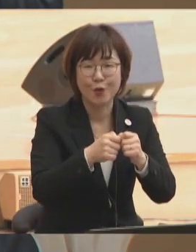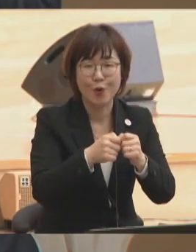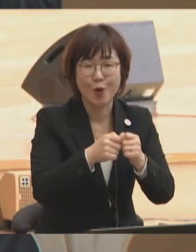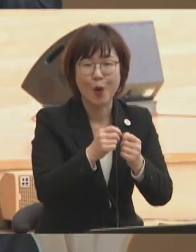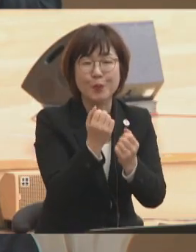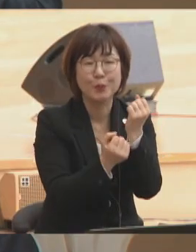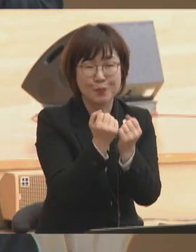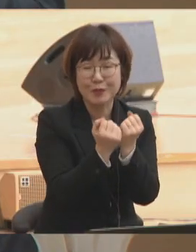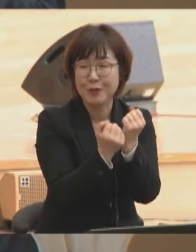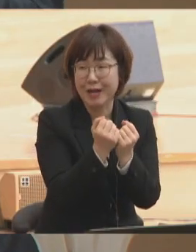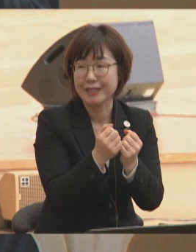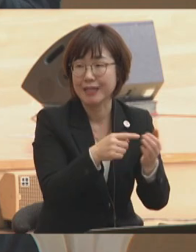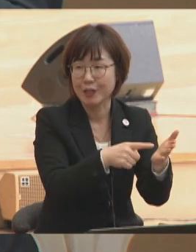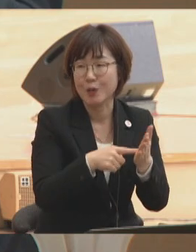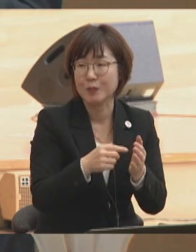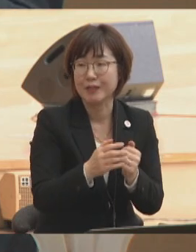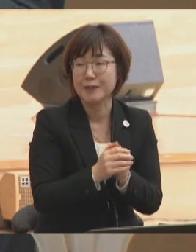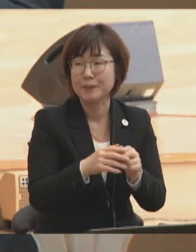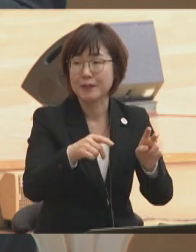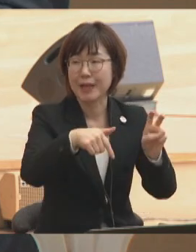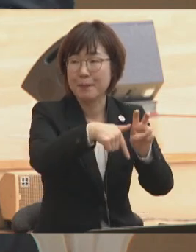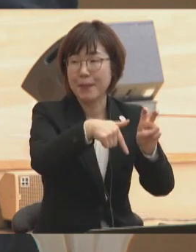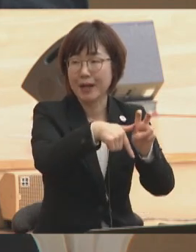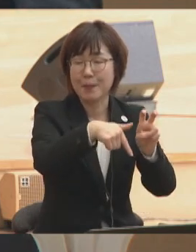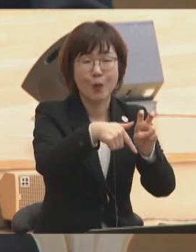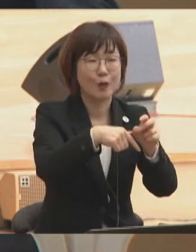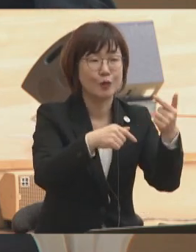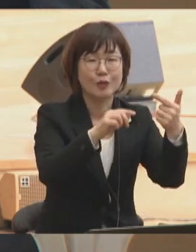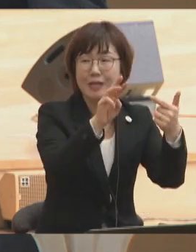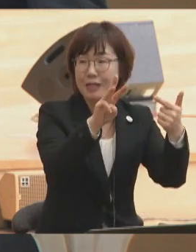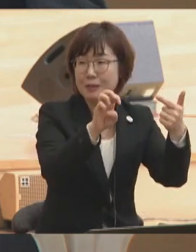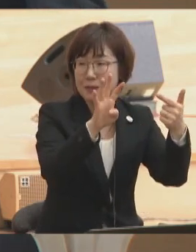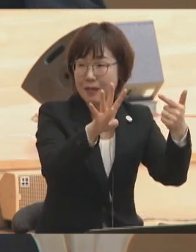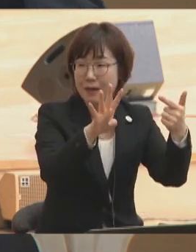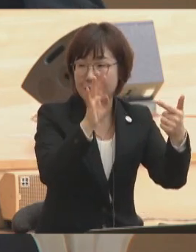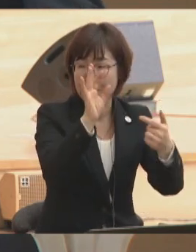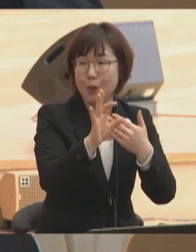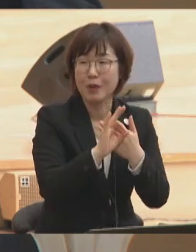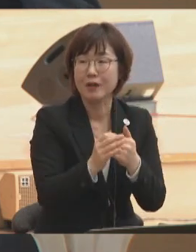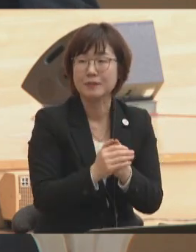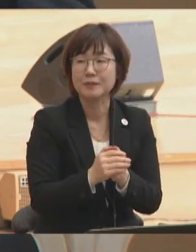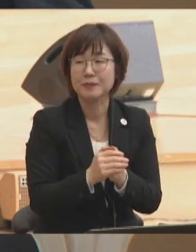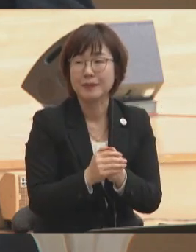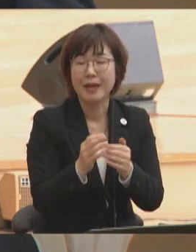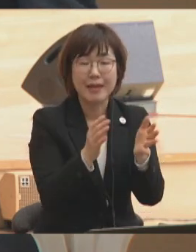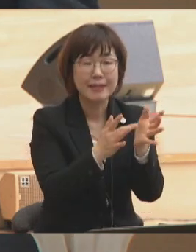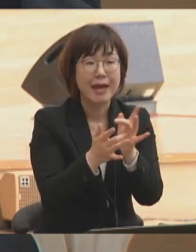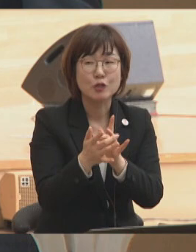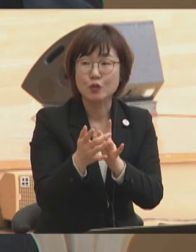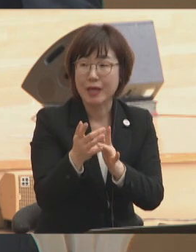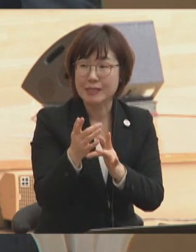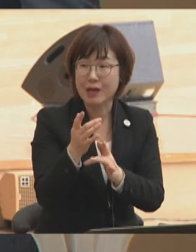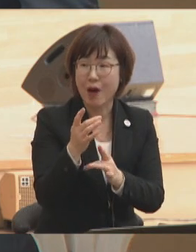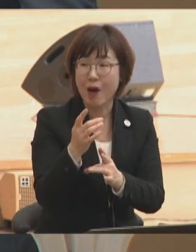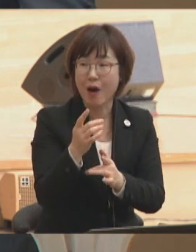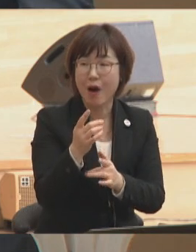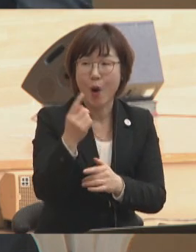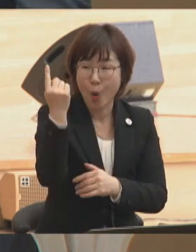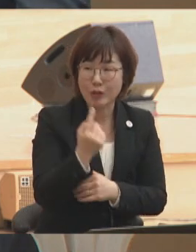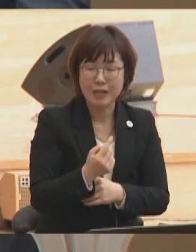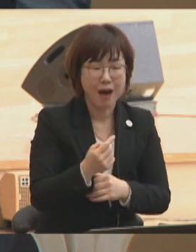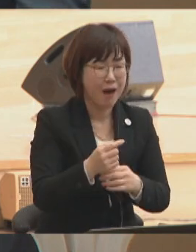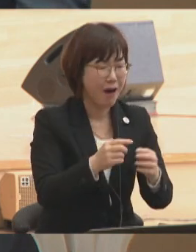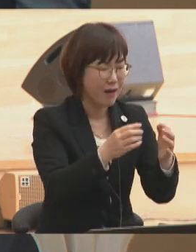본문인데 마가복음 6장에 그때 예수님의 마음이 어땠다고 말하냐 읽을까요? 자, 읽습니다. 시작. 예수께서 나오사